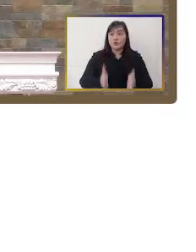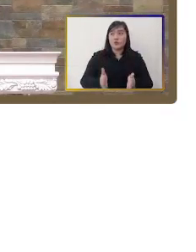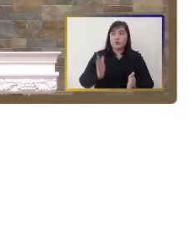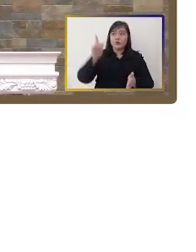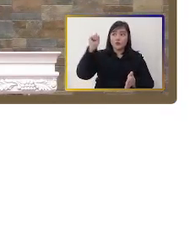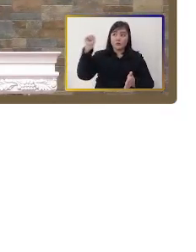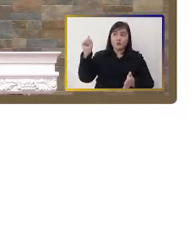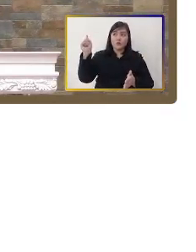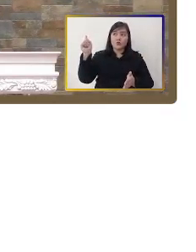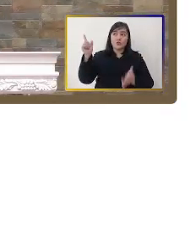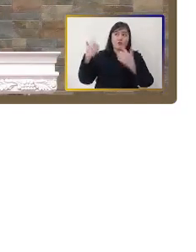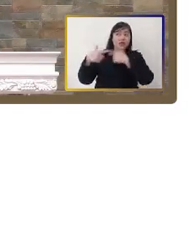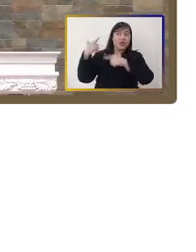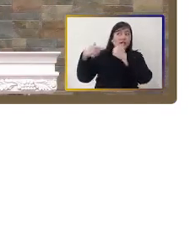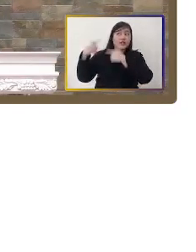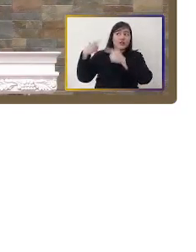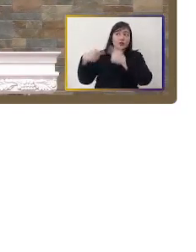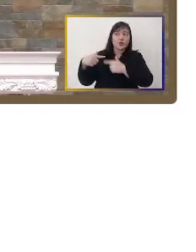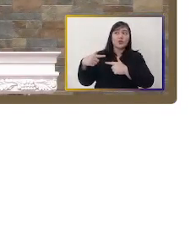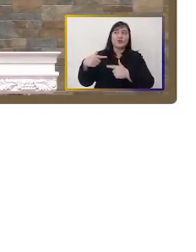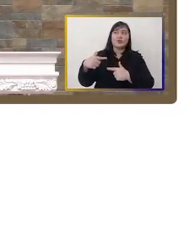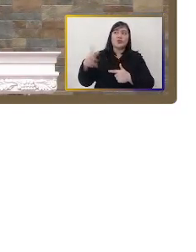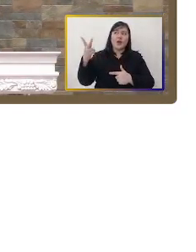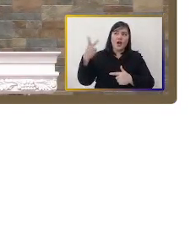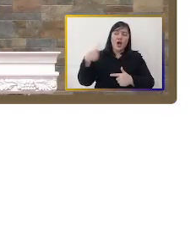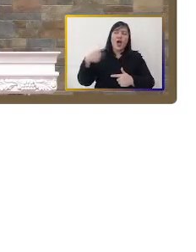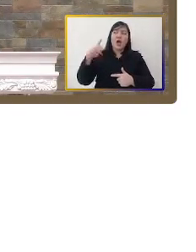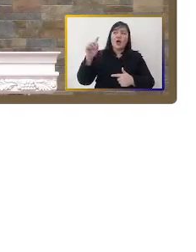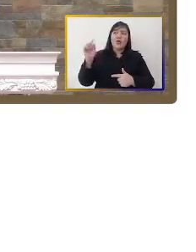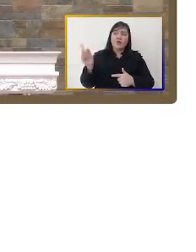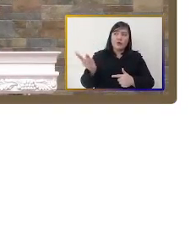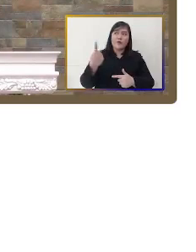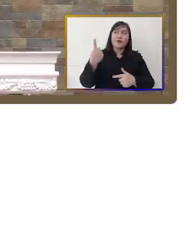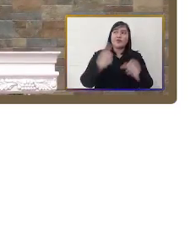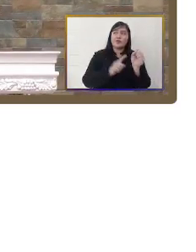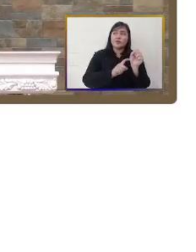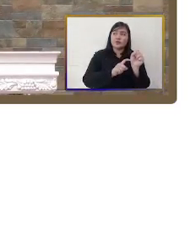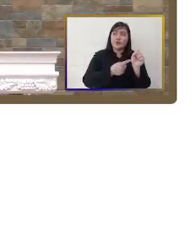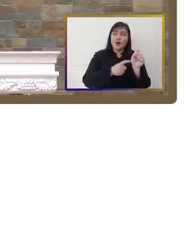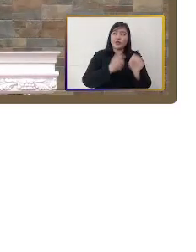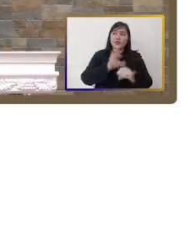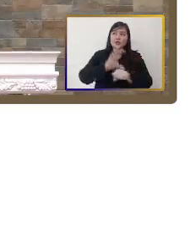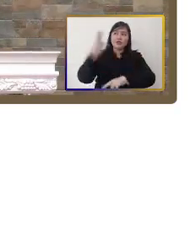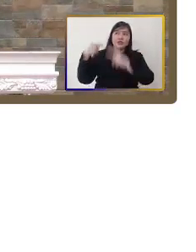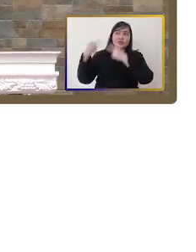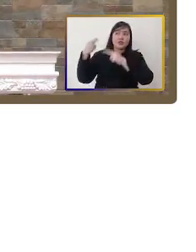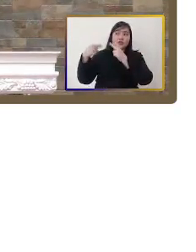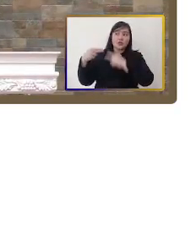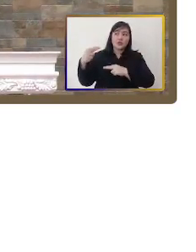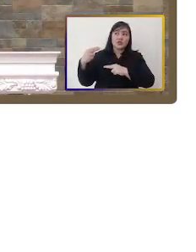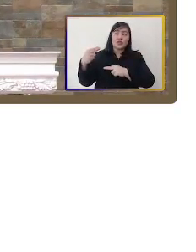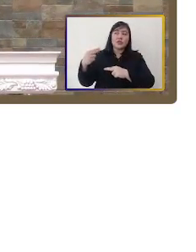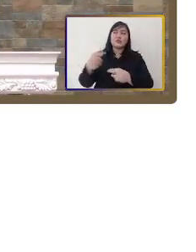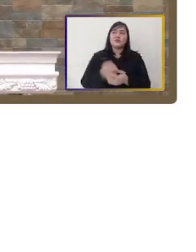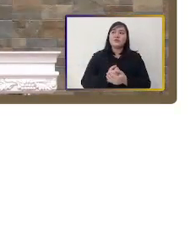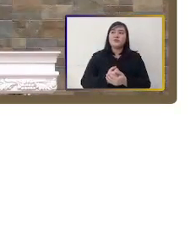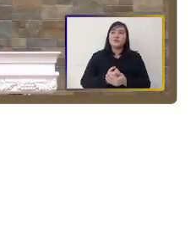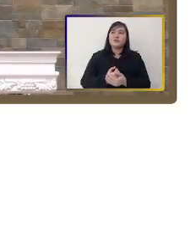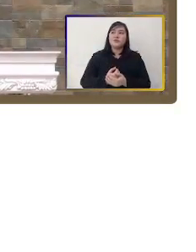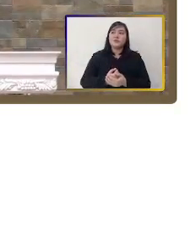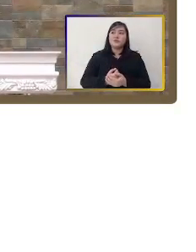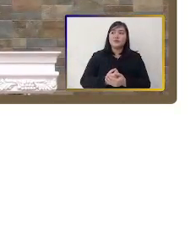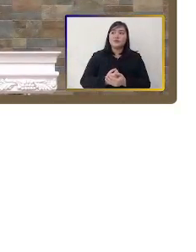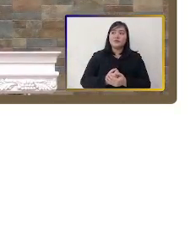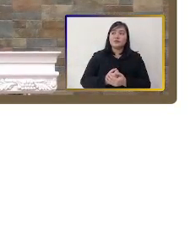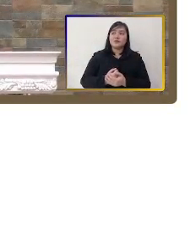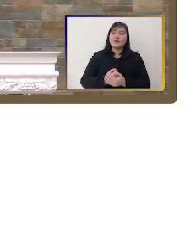po sa taas, nandiyan yung primitive church history, nandiyan yung medieval and the modern church history. Sa tatlo po na yan, dahil